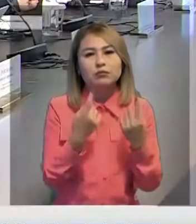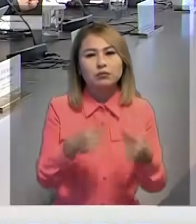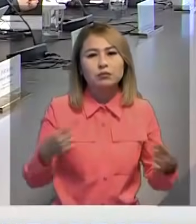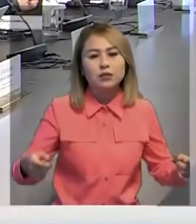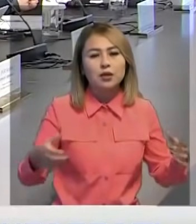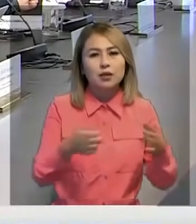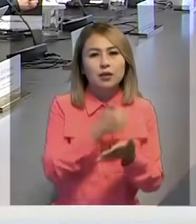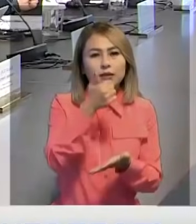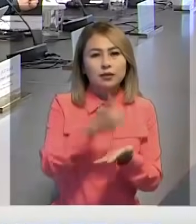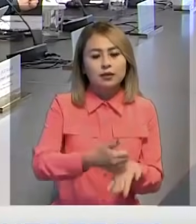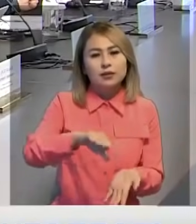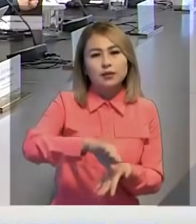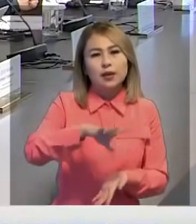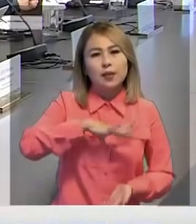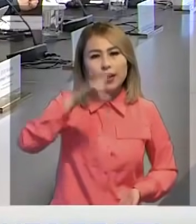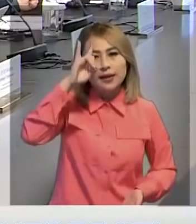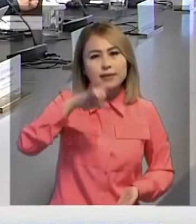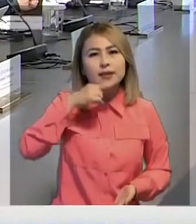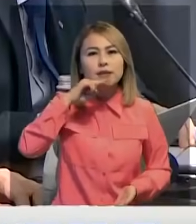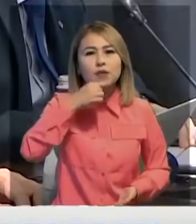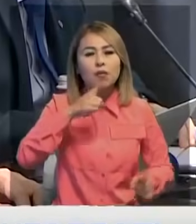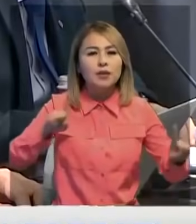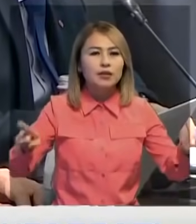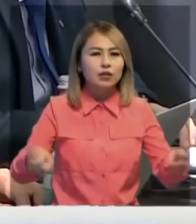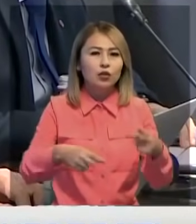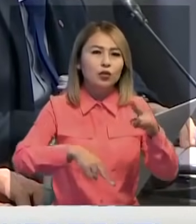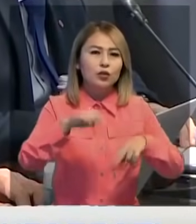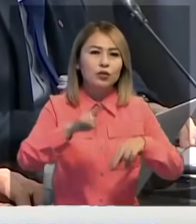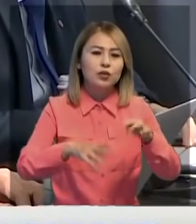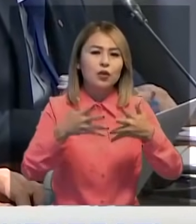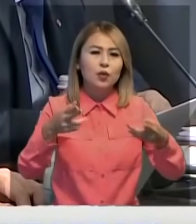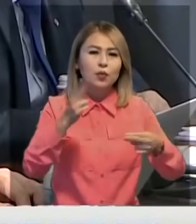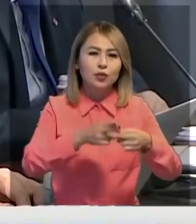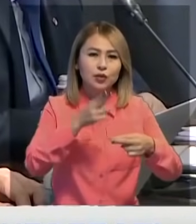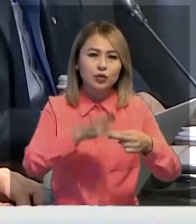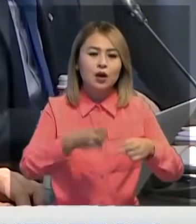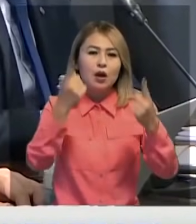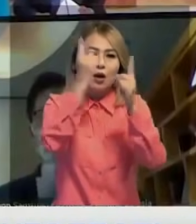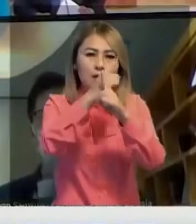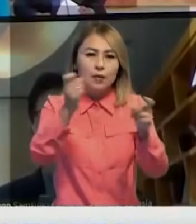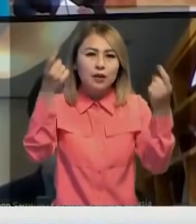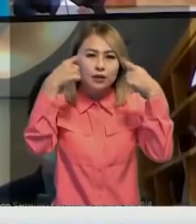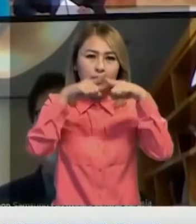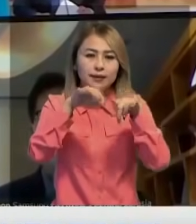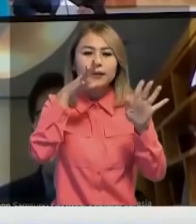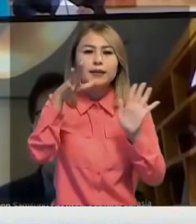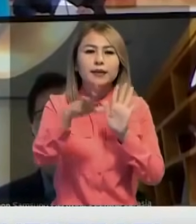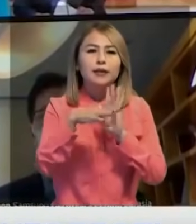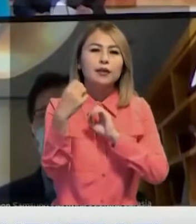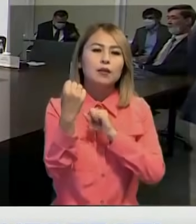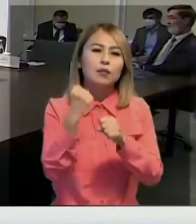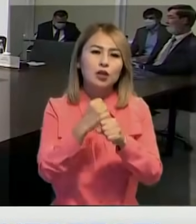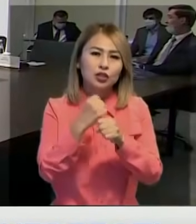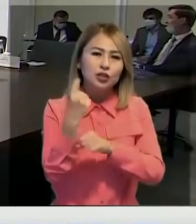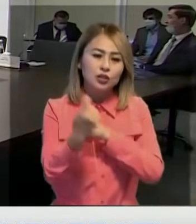сынды компания басшылары қатысты. Қазақстан экономикасының басым секторлары құрылыс, тау-кен металлургия, кешені, ақпараттық